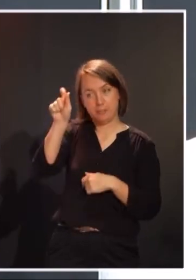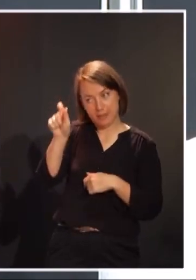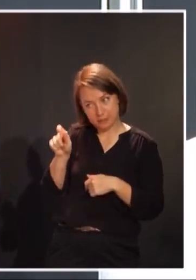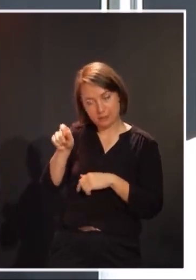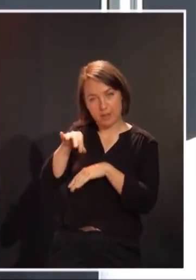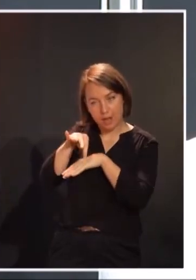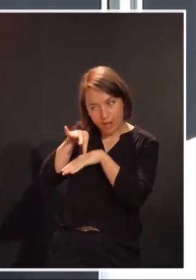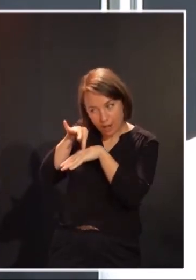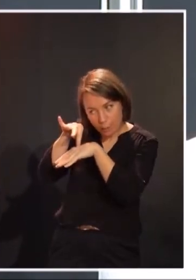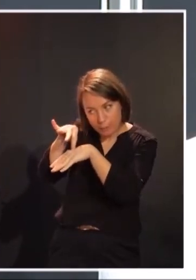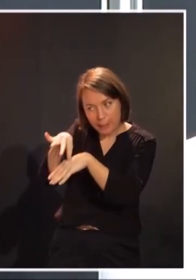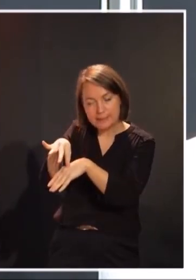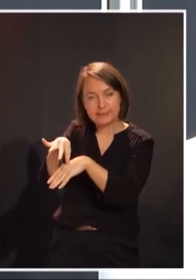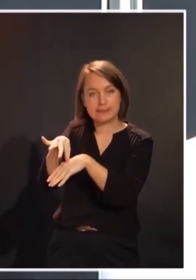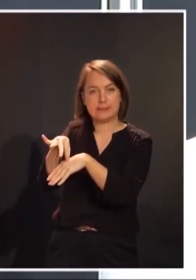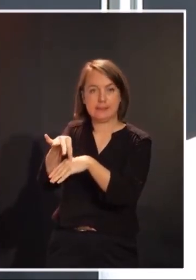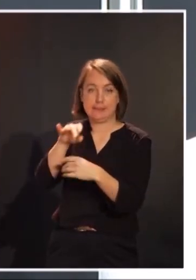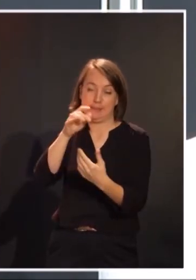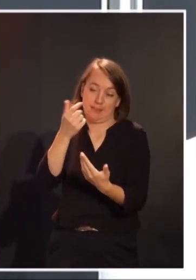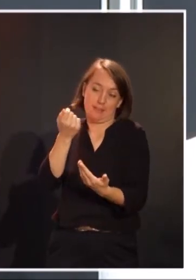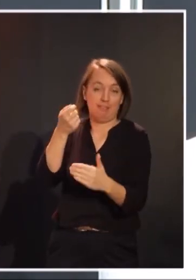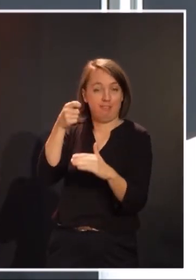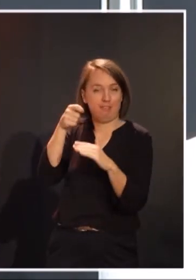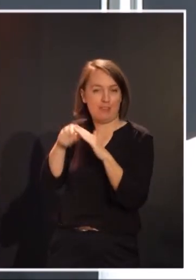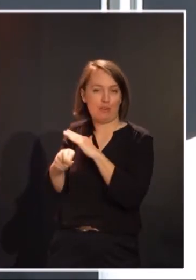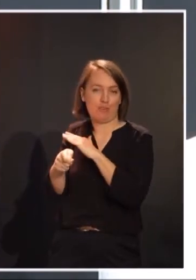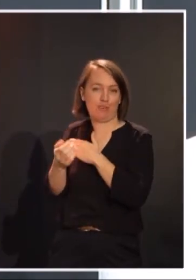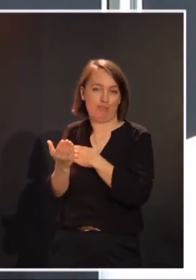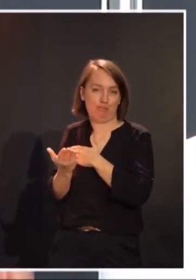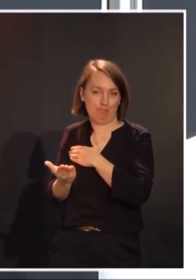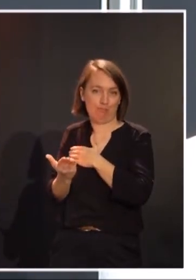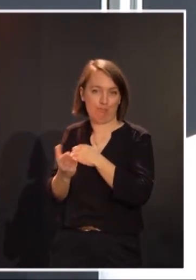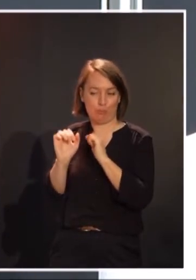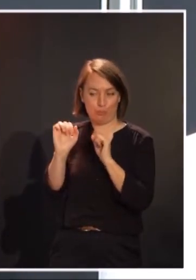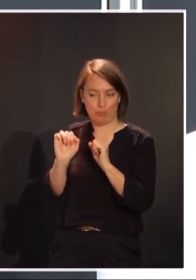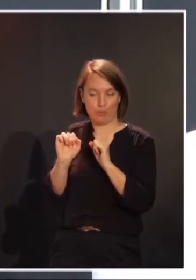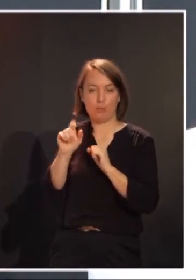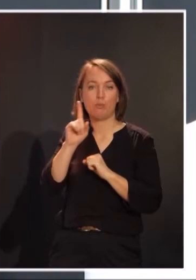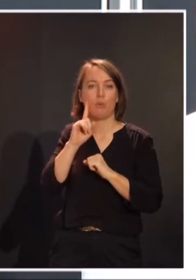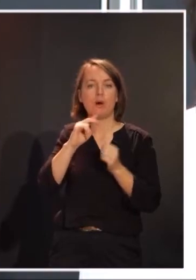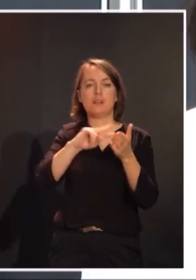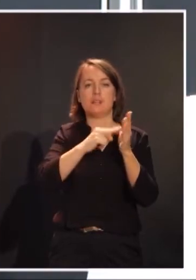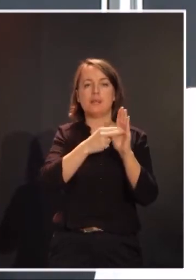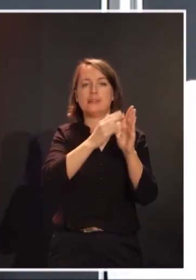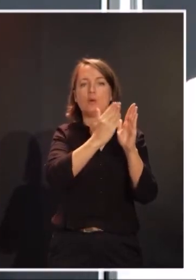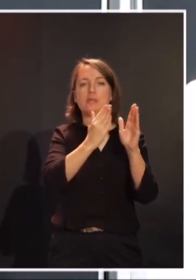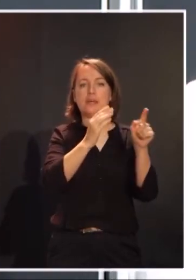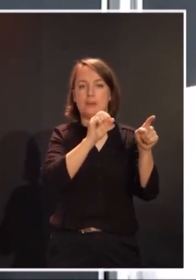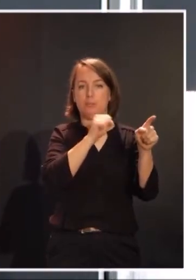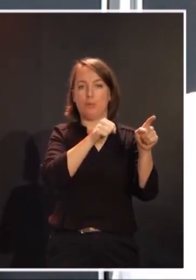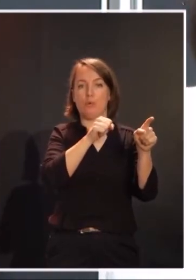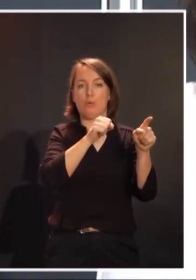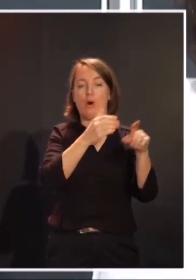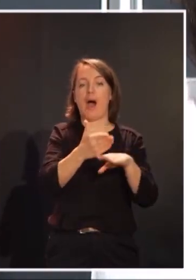plan financier, puisqu'on propose, la Technicotech fait une avance de fonds, hein,